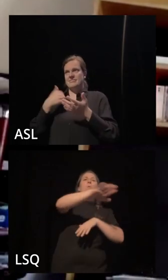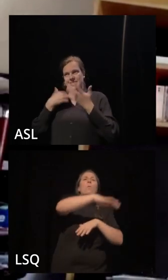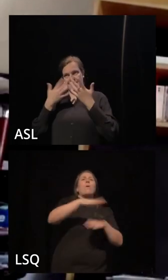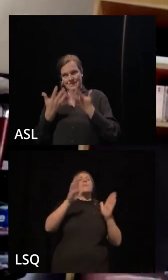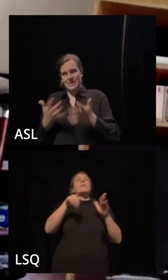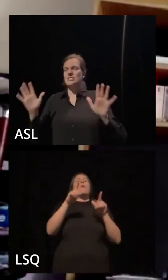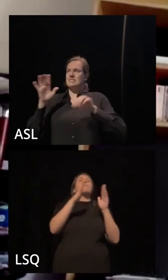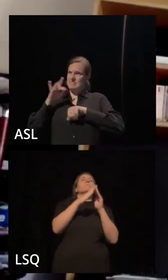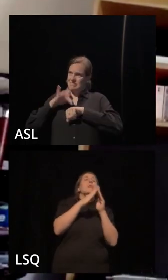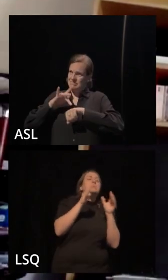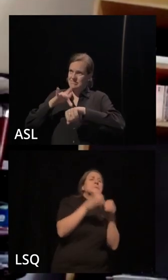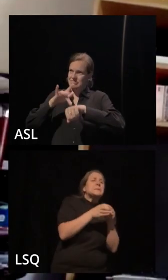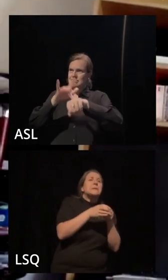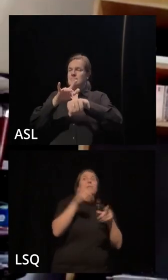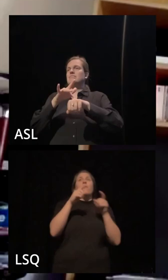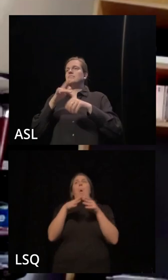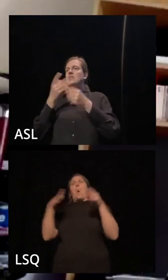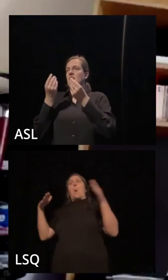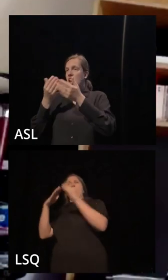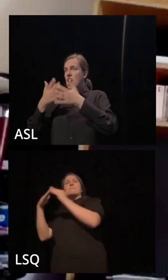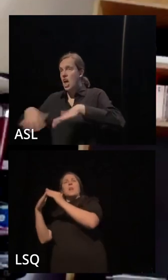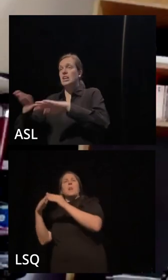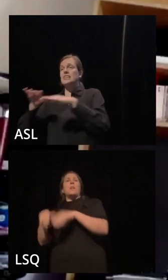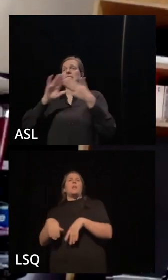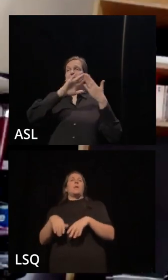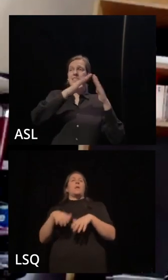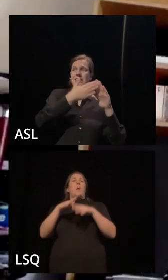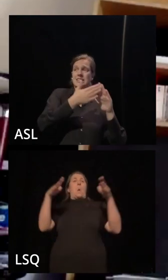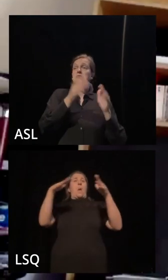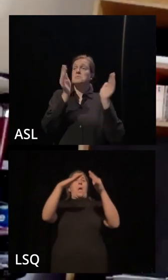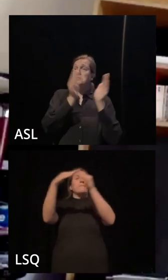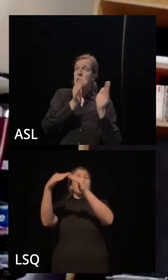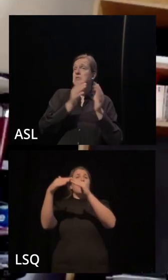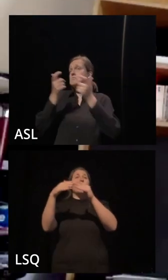villes, des villes moyennes, des grandes villes, des métropoles,